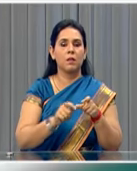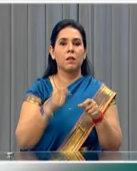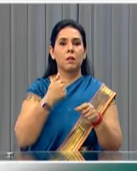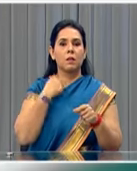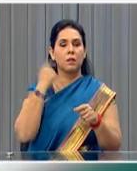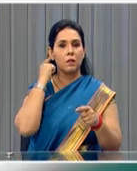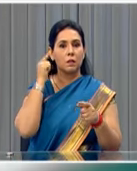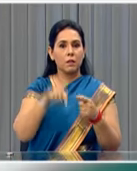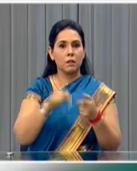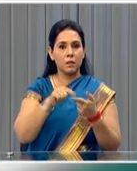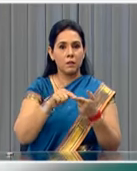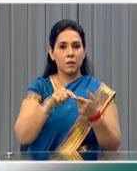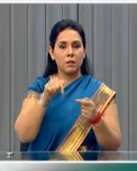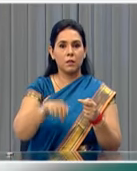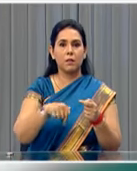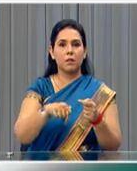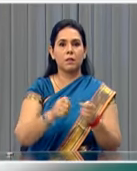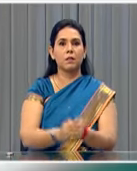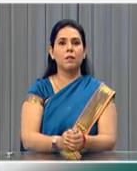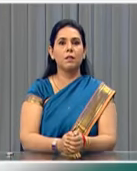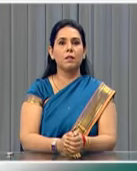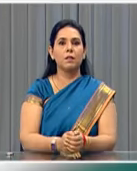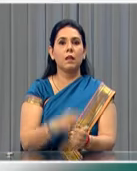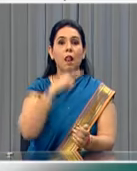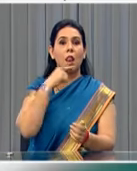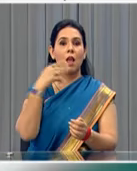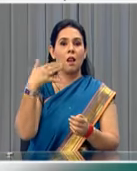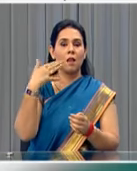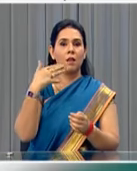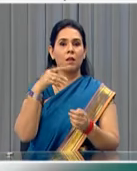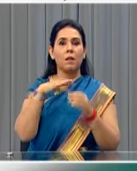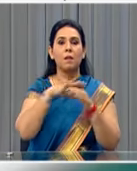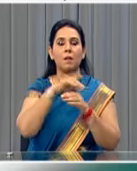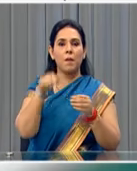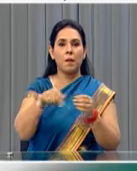जिनको मैं आज लाल किले की प्राचीर से